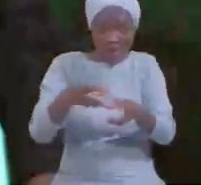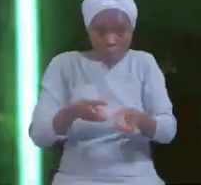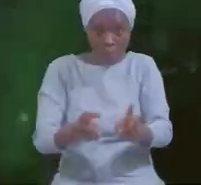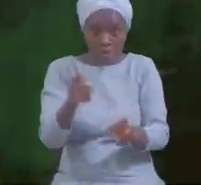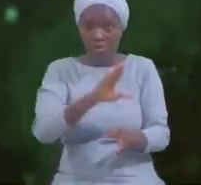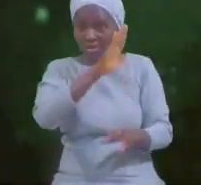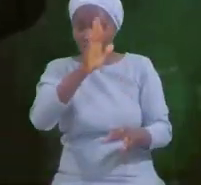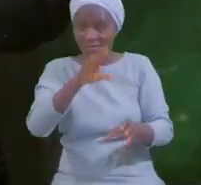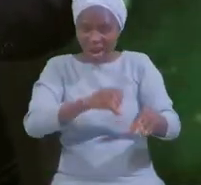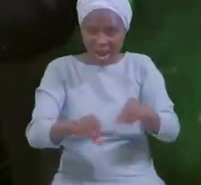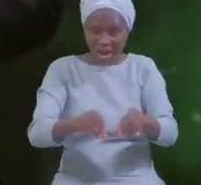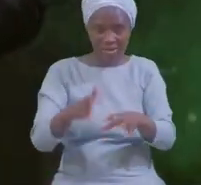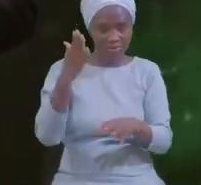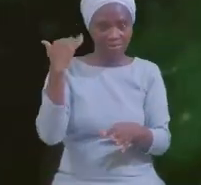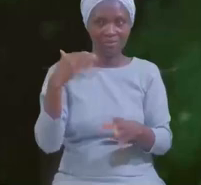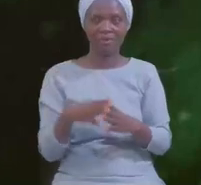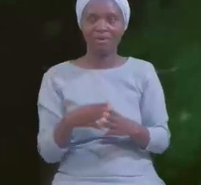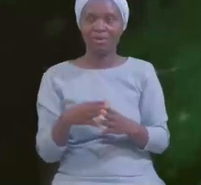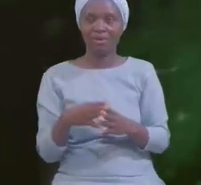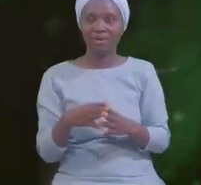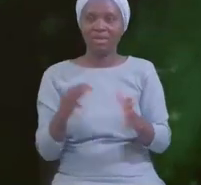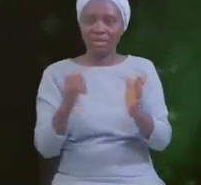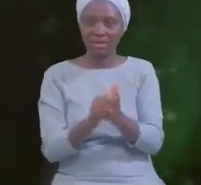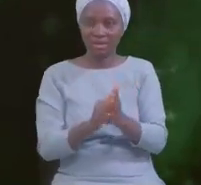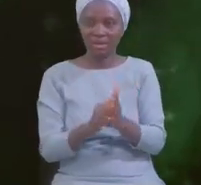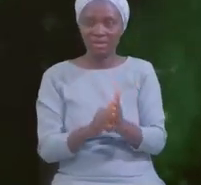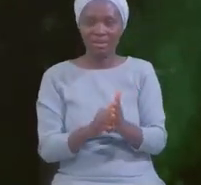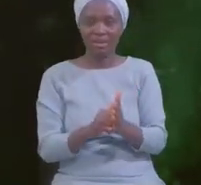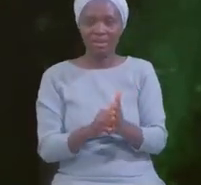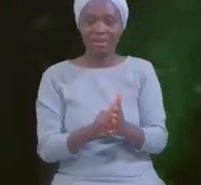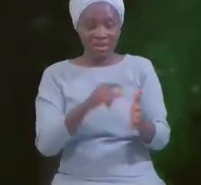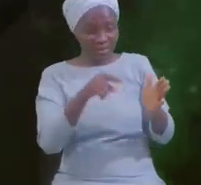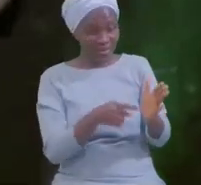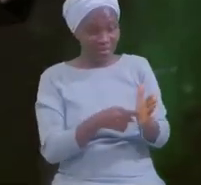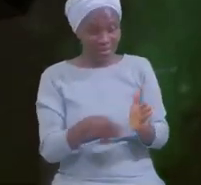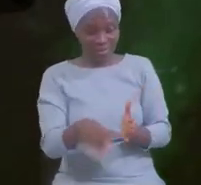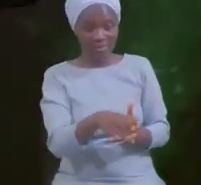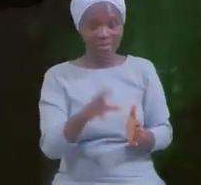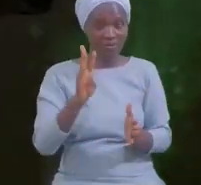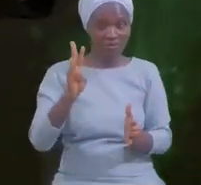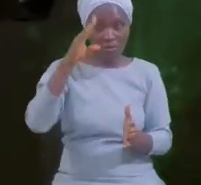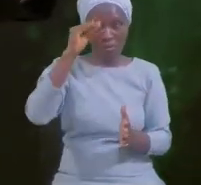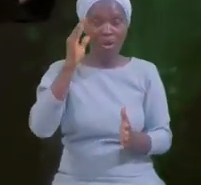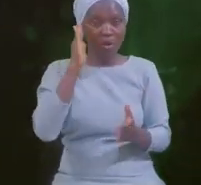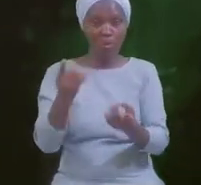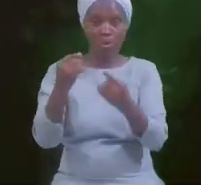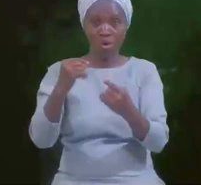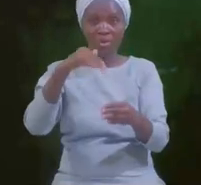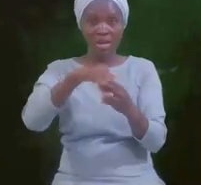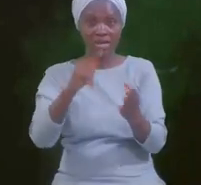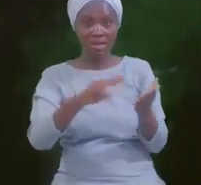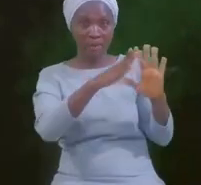agi, c'est la première fois que ces gens viennent en présence de Christ. C'est la première